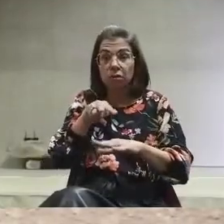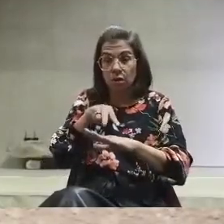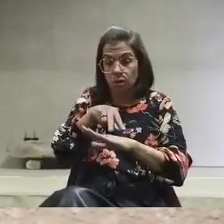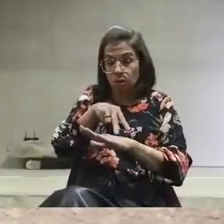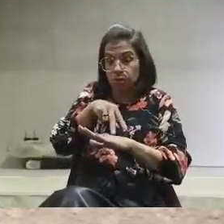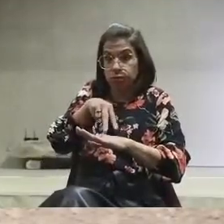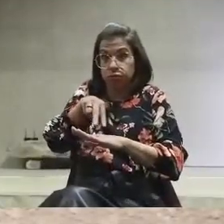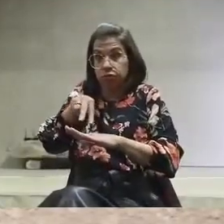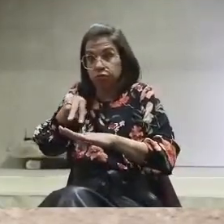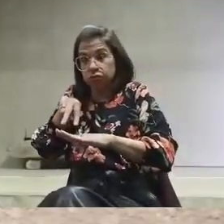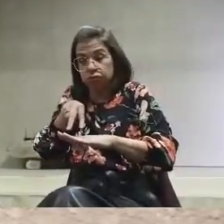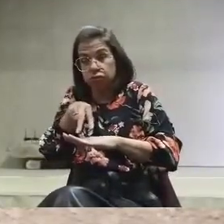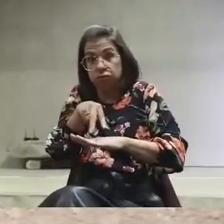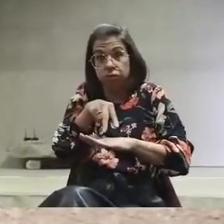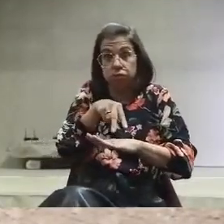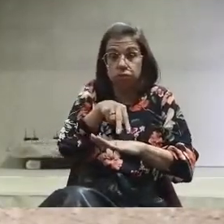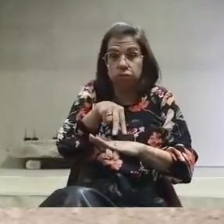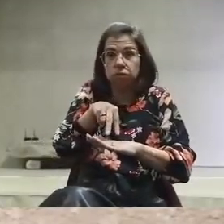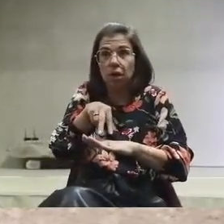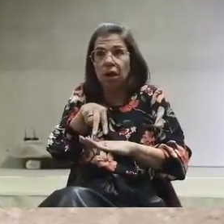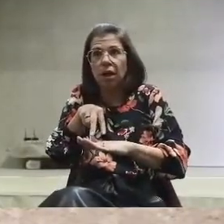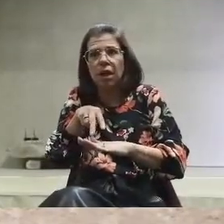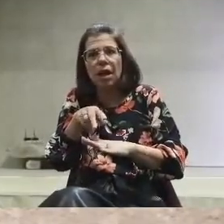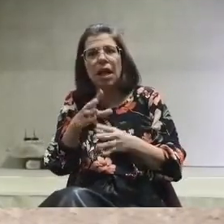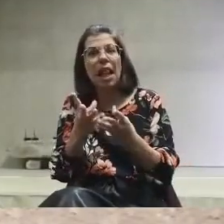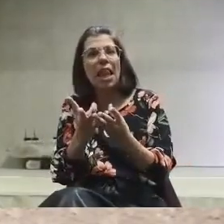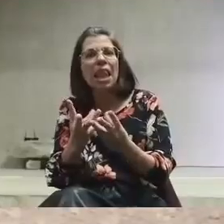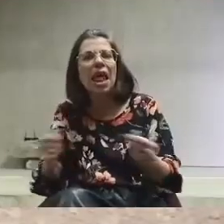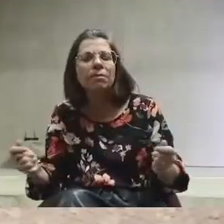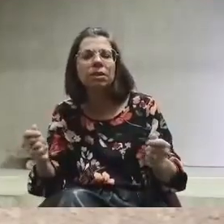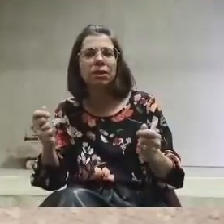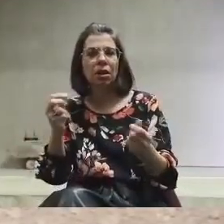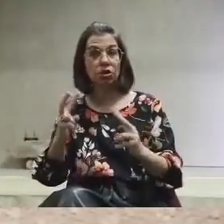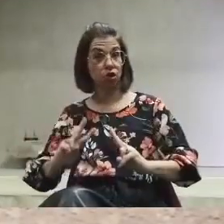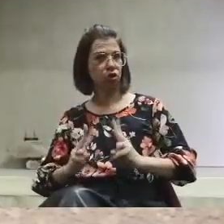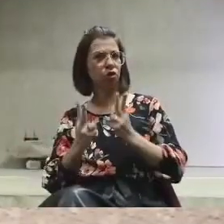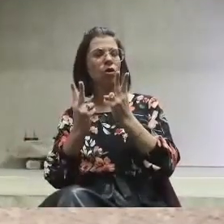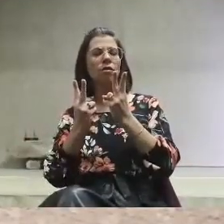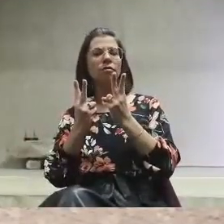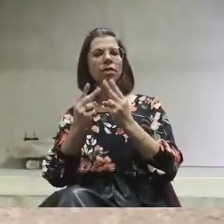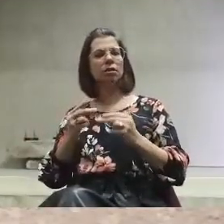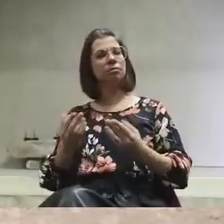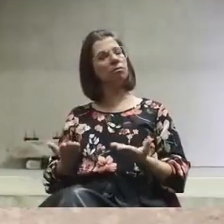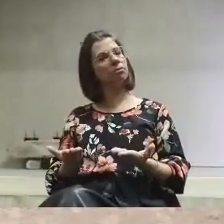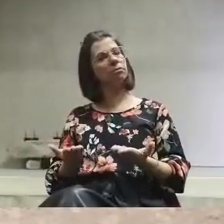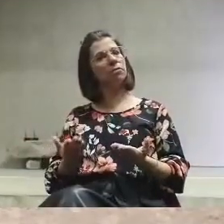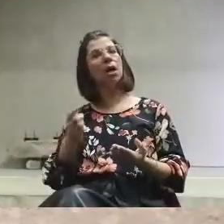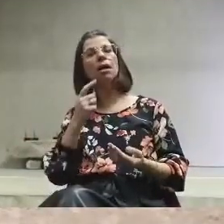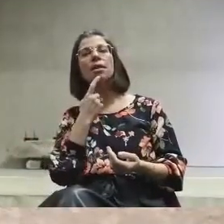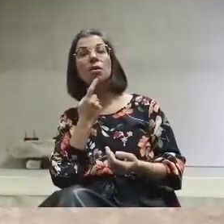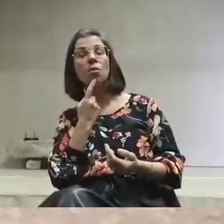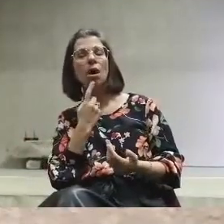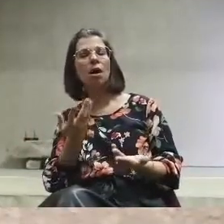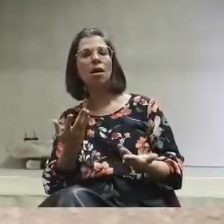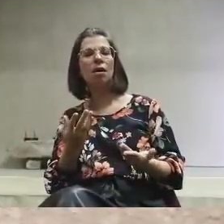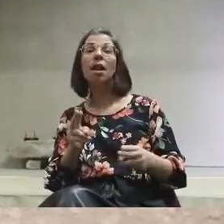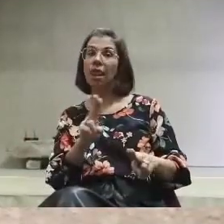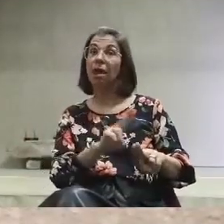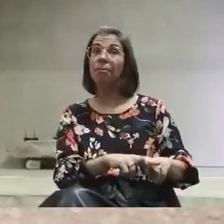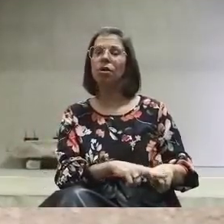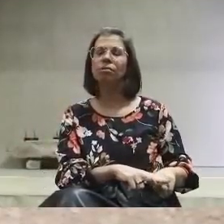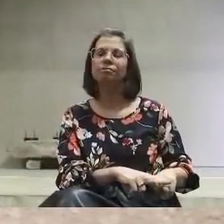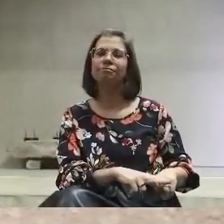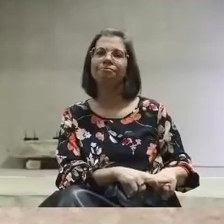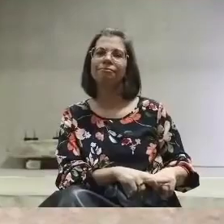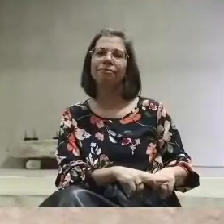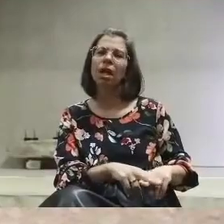fait, l'absence de vie, c'est la mort. Et quand on est séparé de celui qui est la